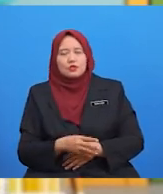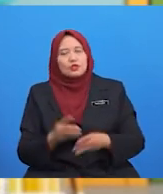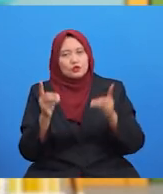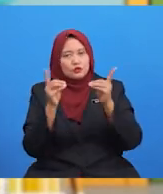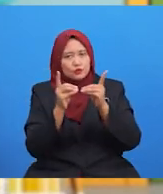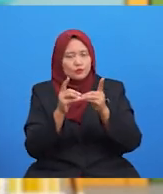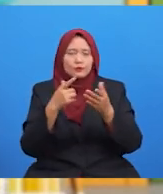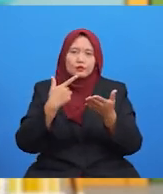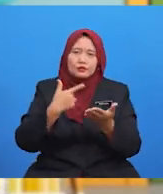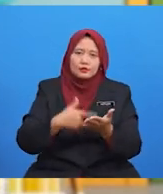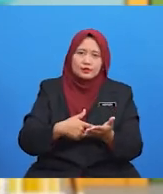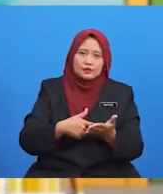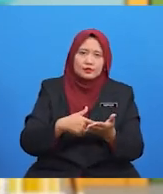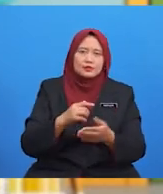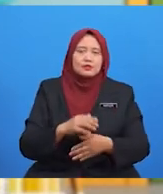berjumpa lagi.